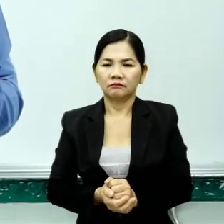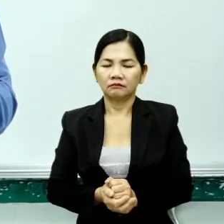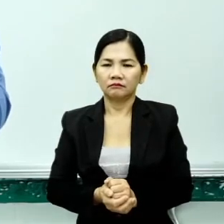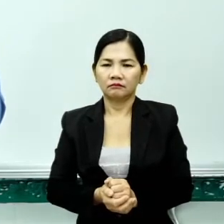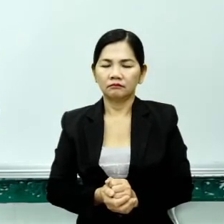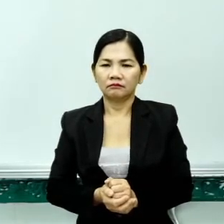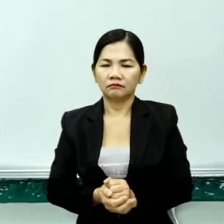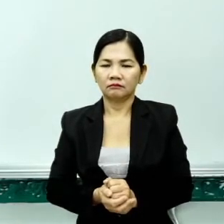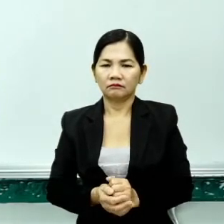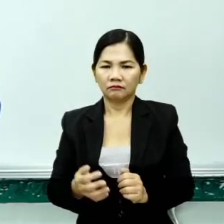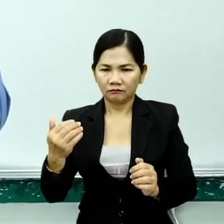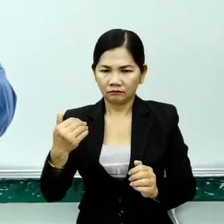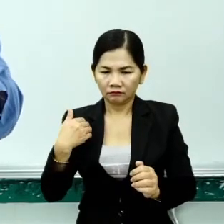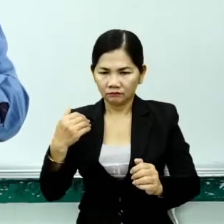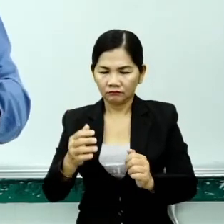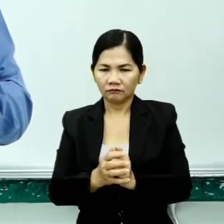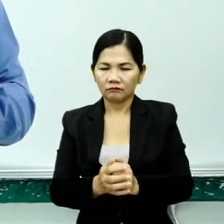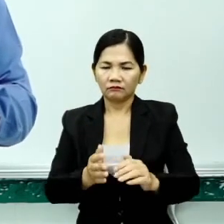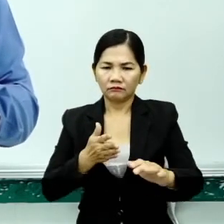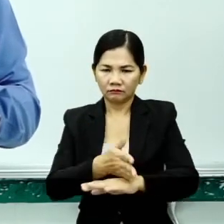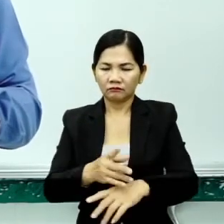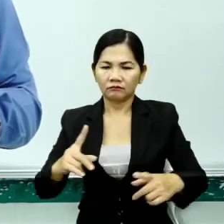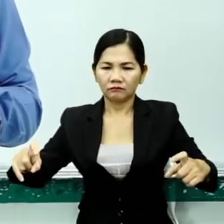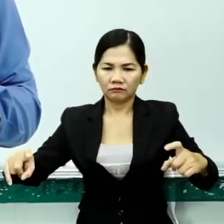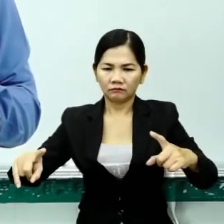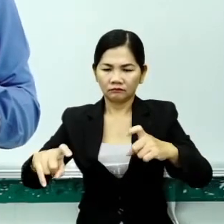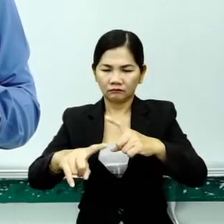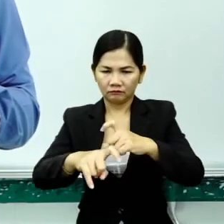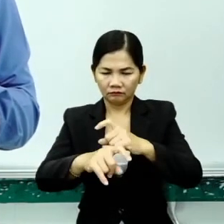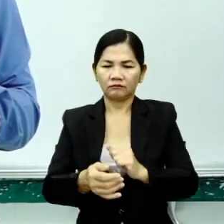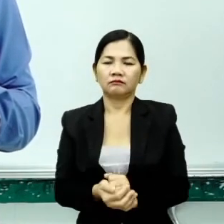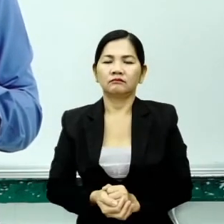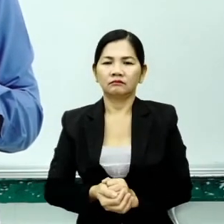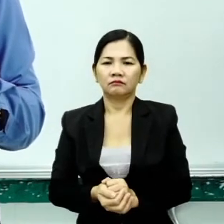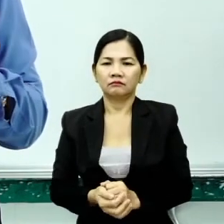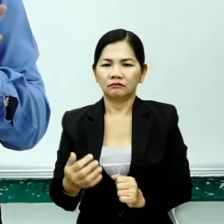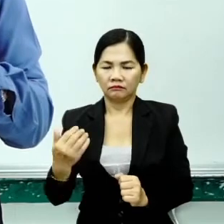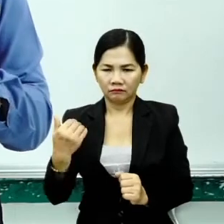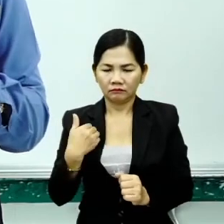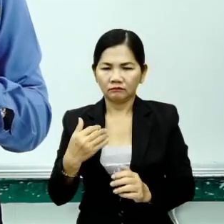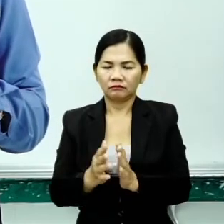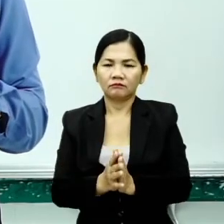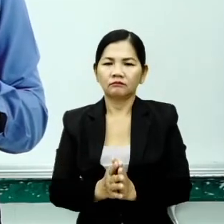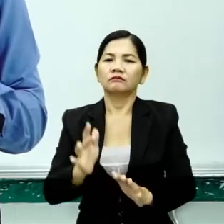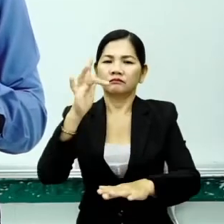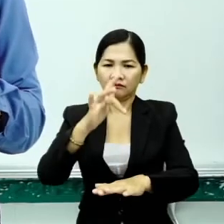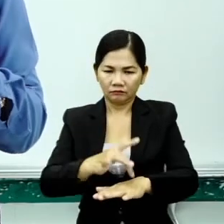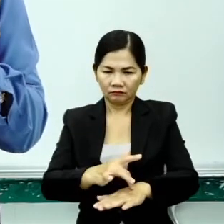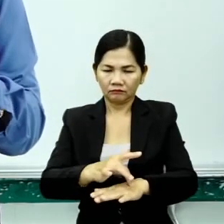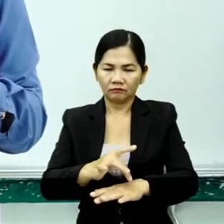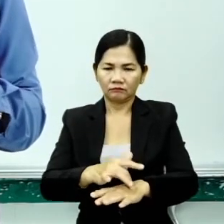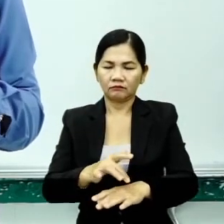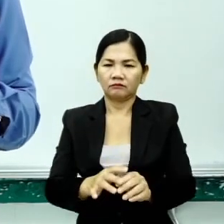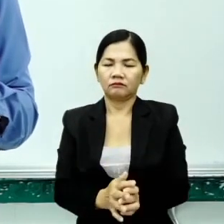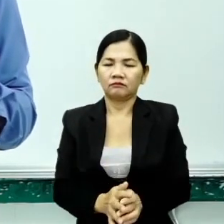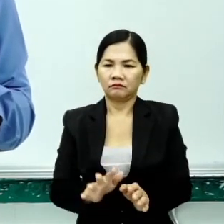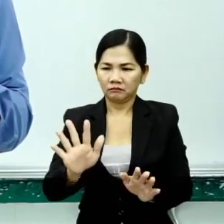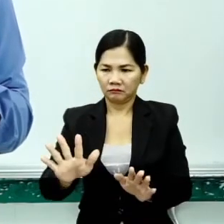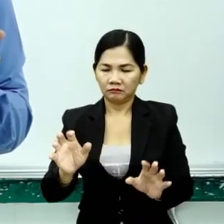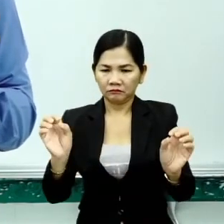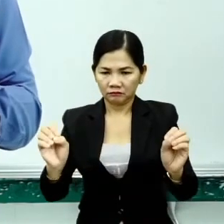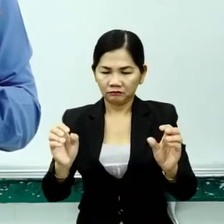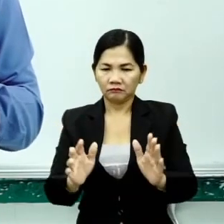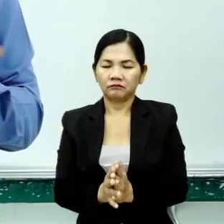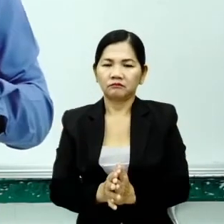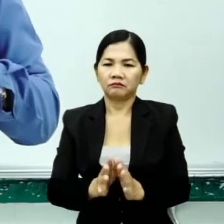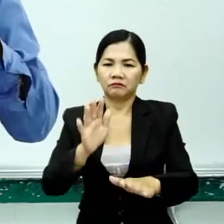cha lọ na con bị ác ở trong lon trong ngư xanh xanh đo dương ba na con cha bây đại dương tự pa po vì đó cha đại tự tì na con á đại